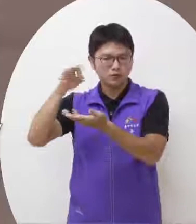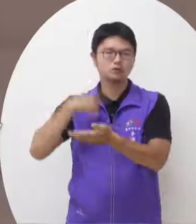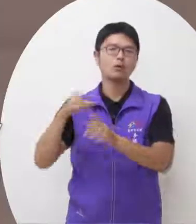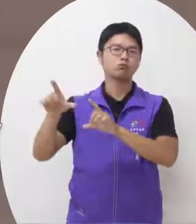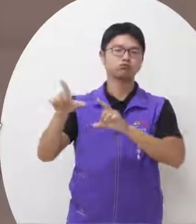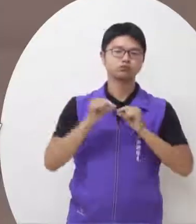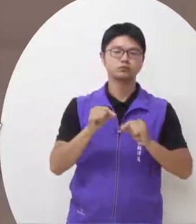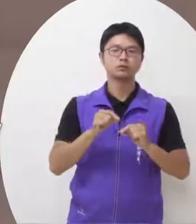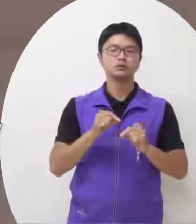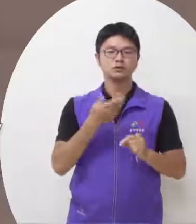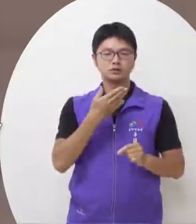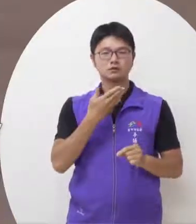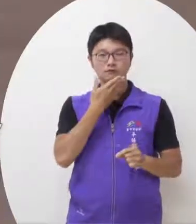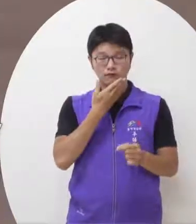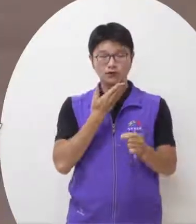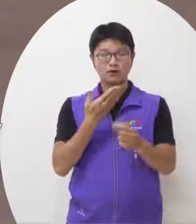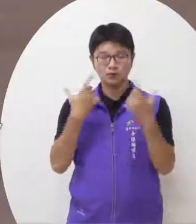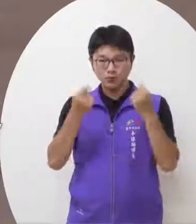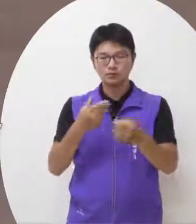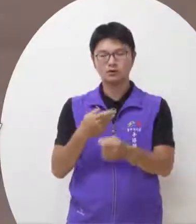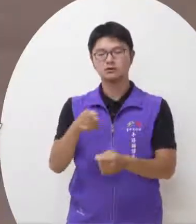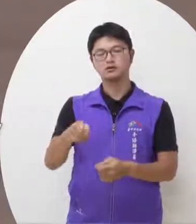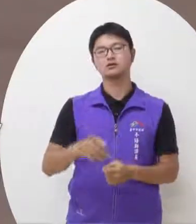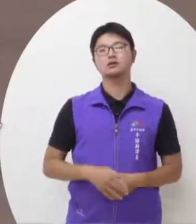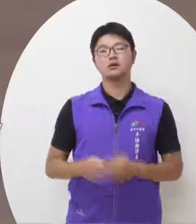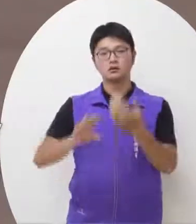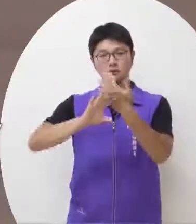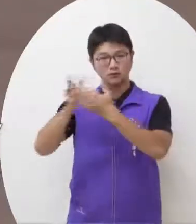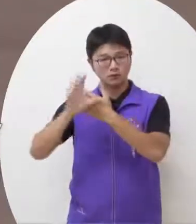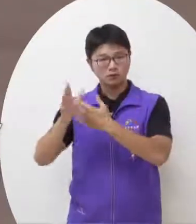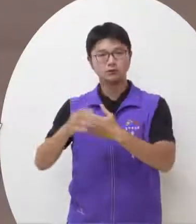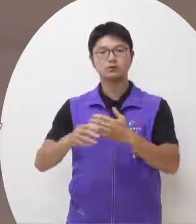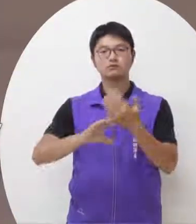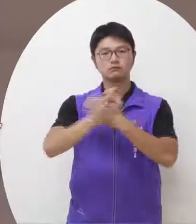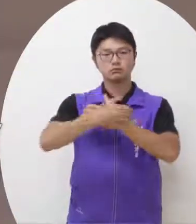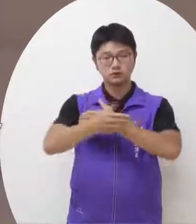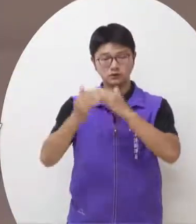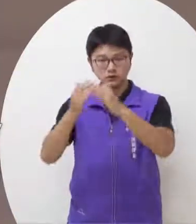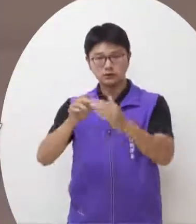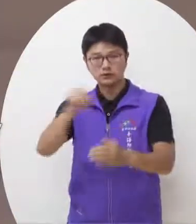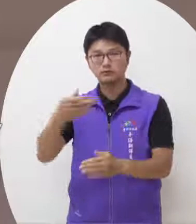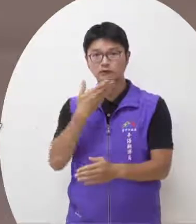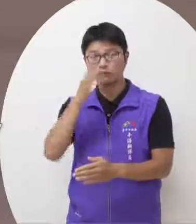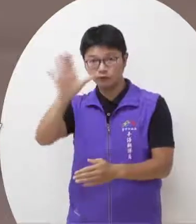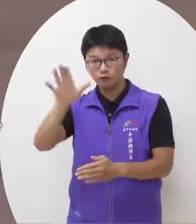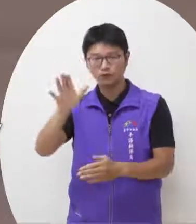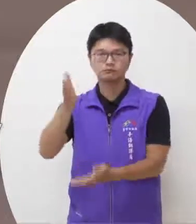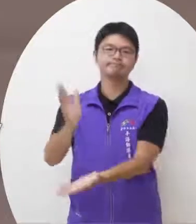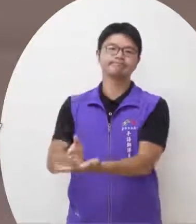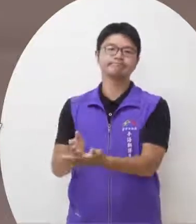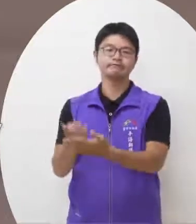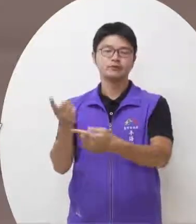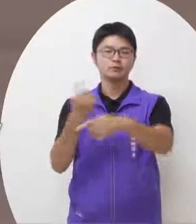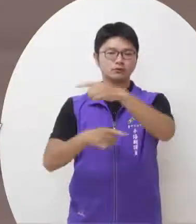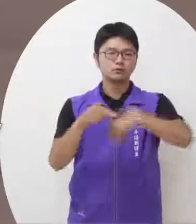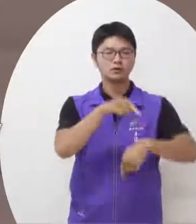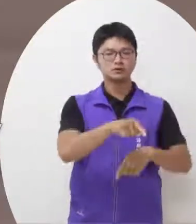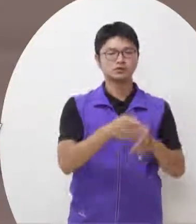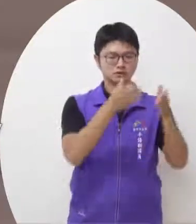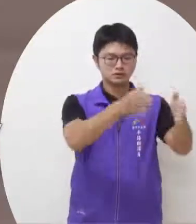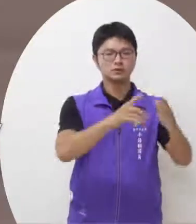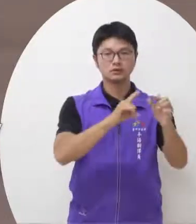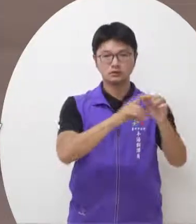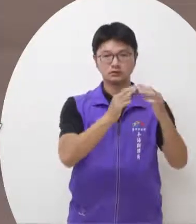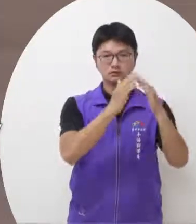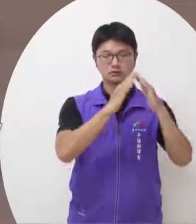要优待给外国人外县市的哈，把这样的预算调整为双十公车政策，让台中市